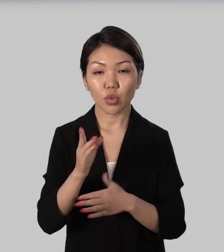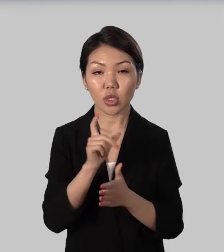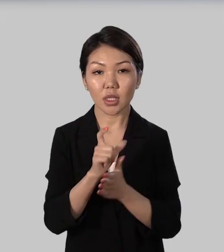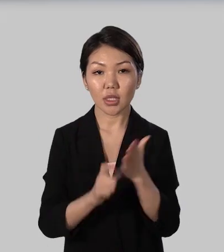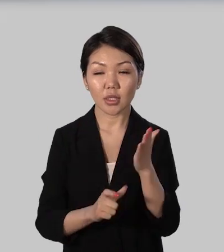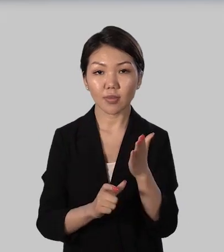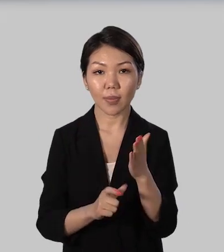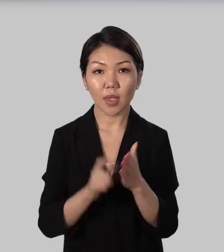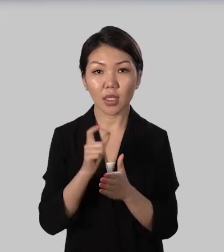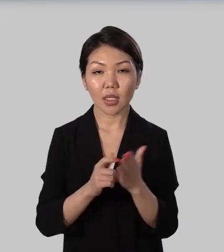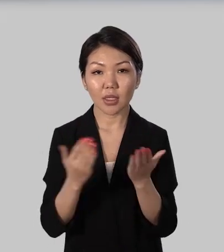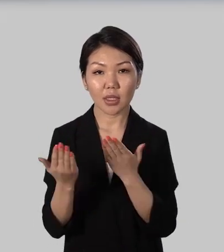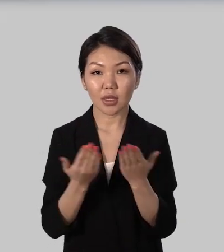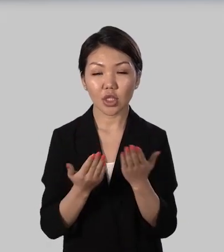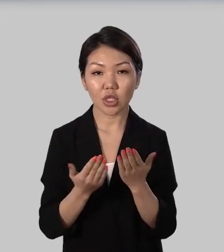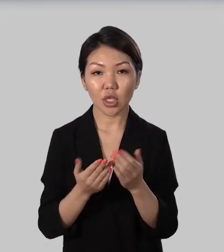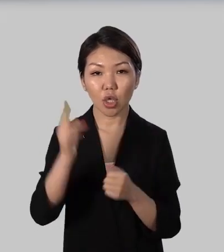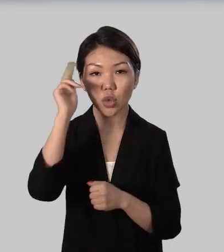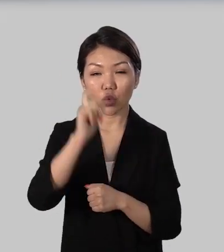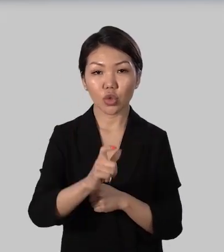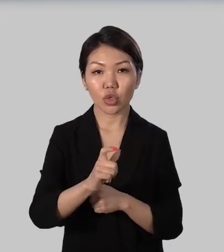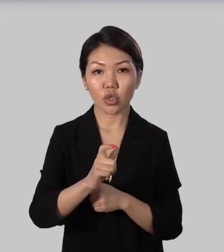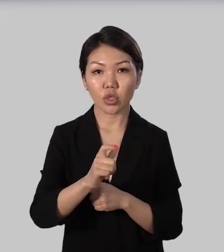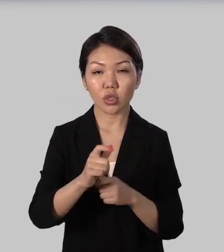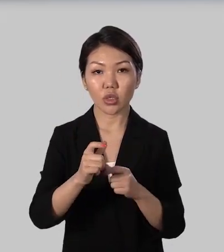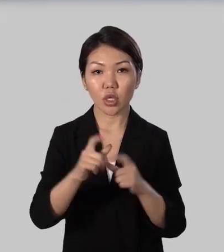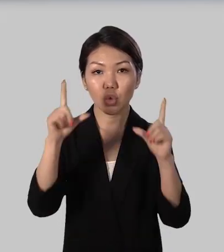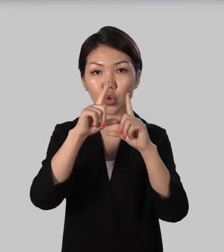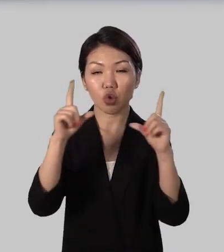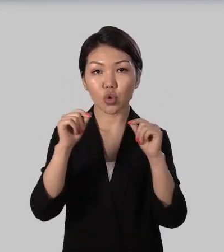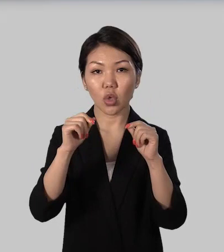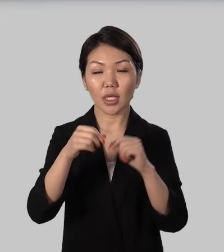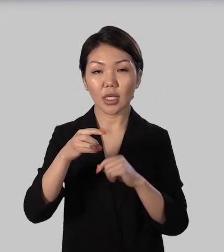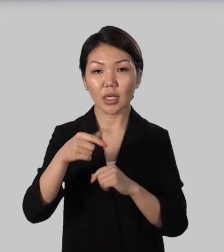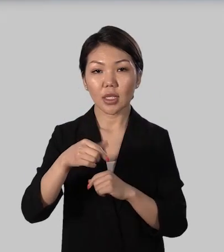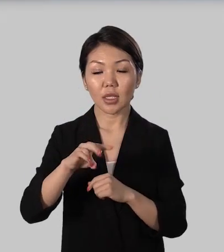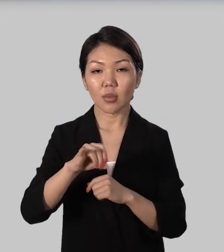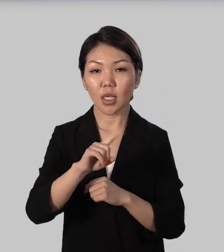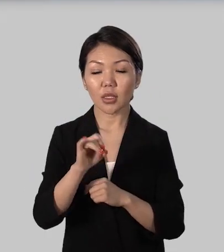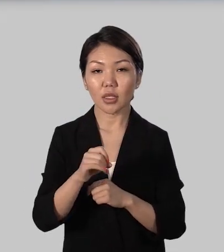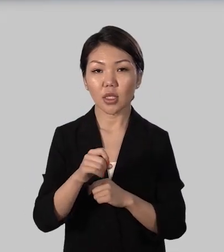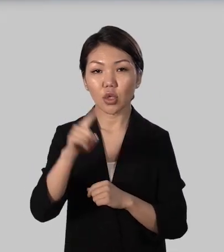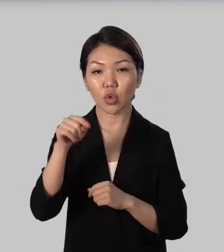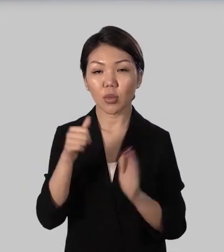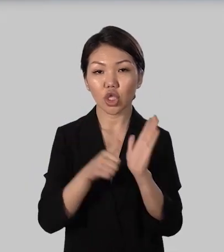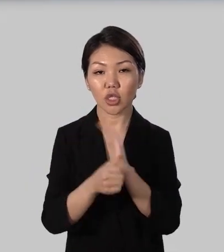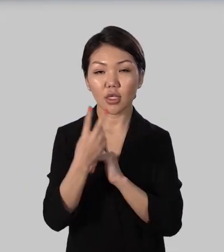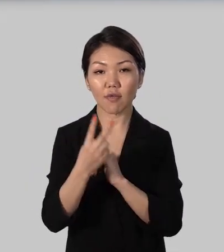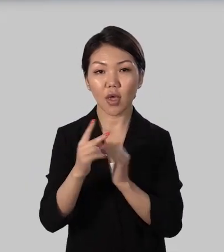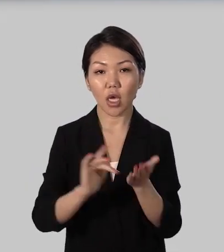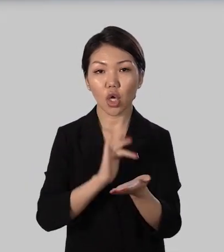текст читает учащиеся учебно-воспитательного комплекса школы гимназии номер 62